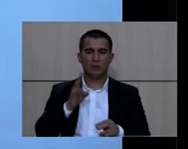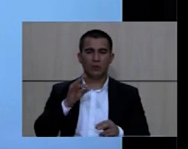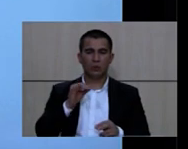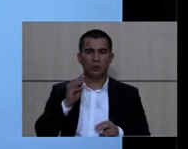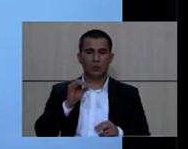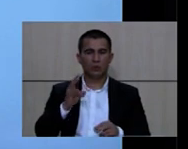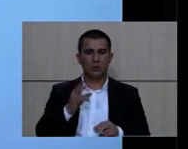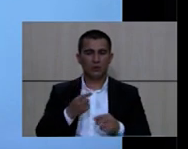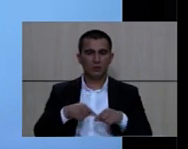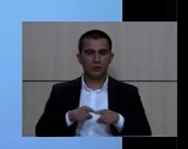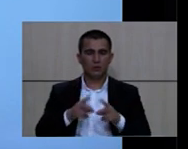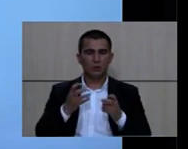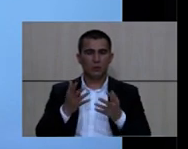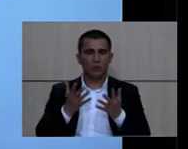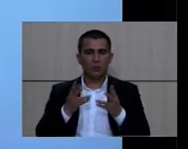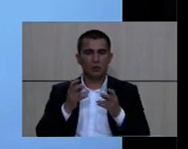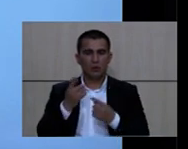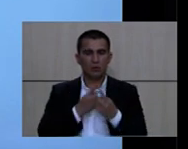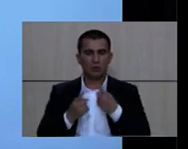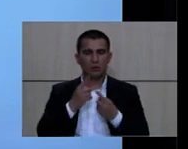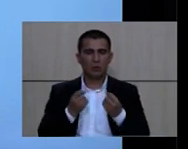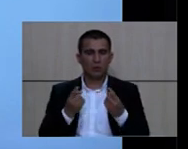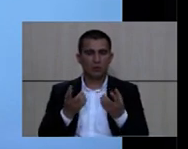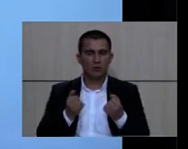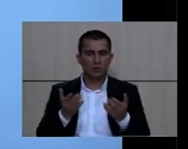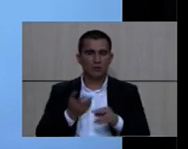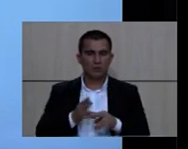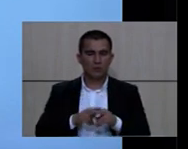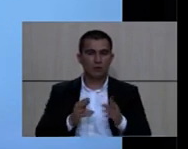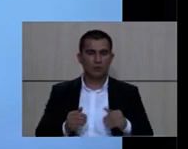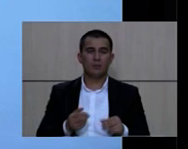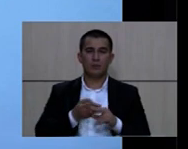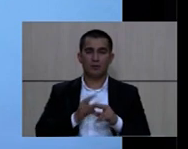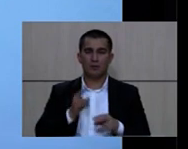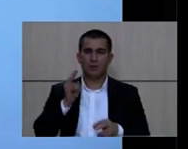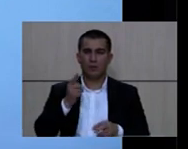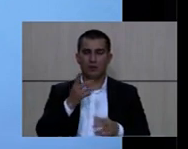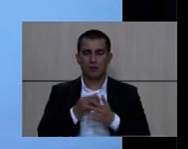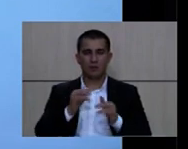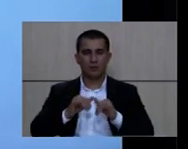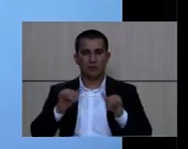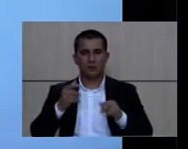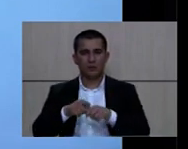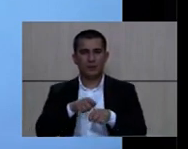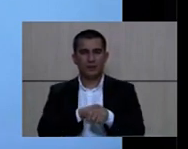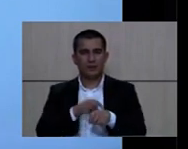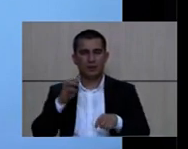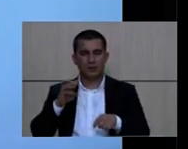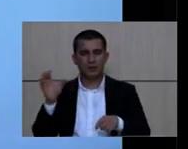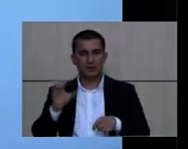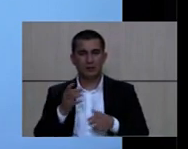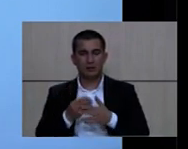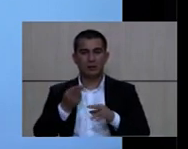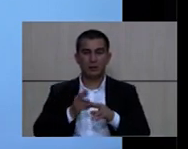qanday? Bu birlik qanday chiqib keladi bu yerda? Demek kilogram ko'paytirilgan metr taqsim sekund bo'lu